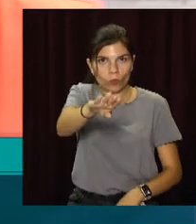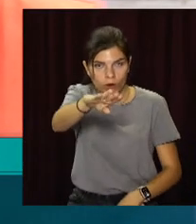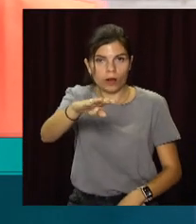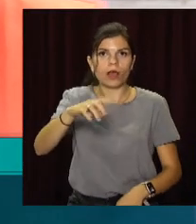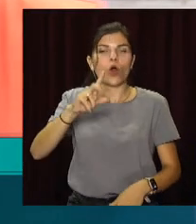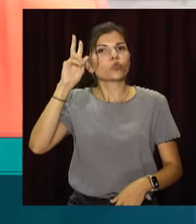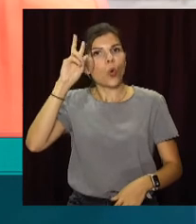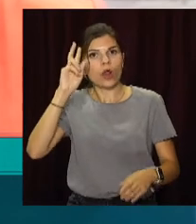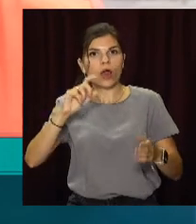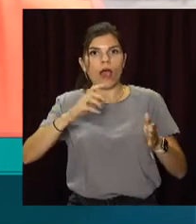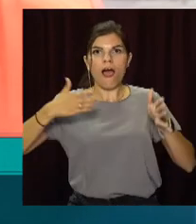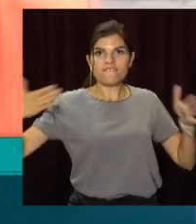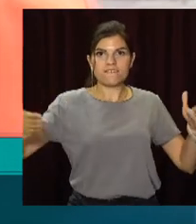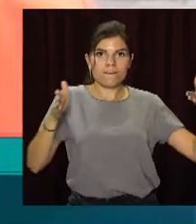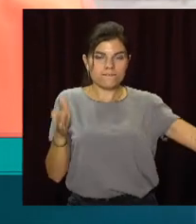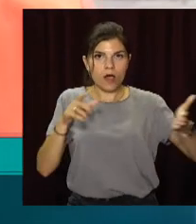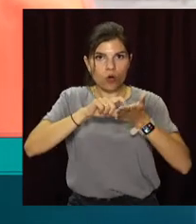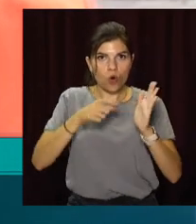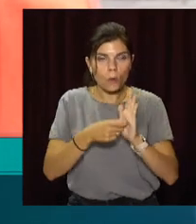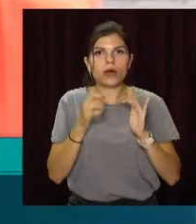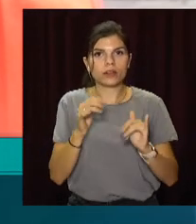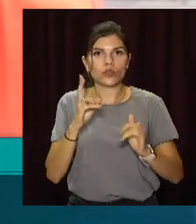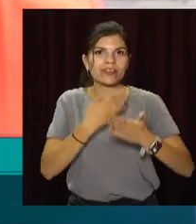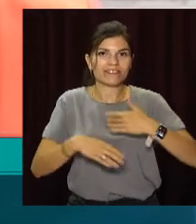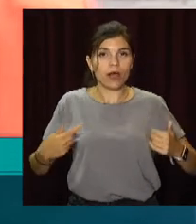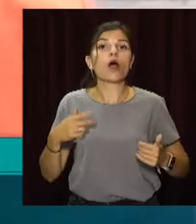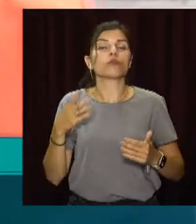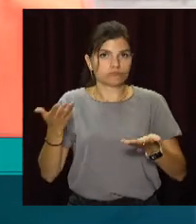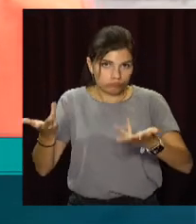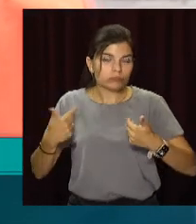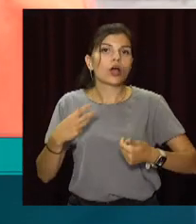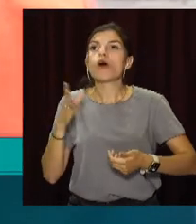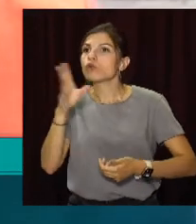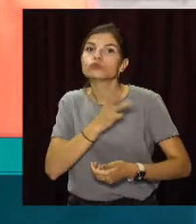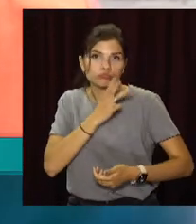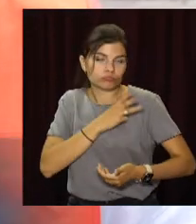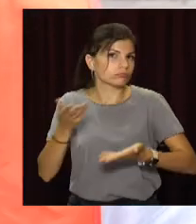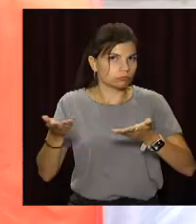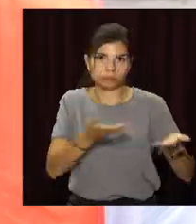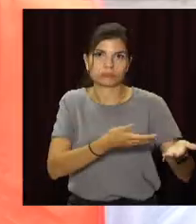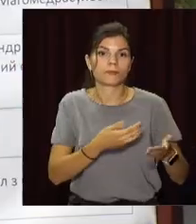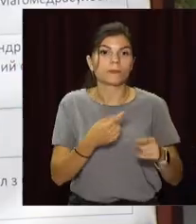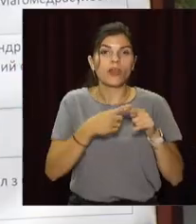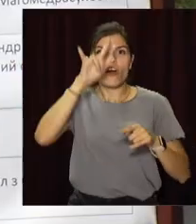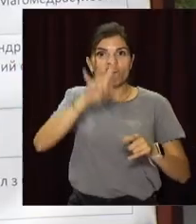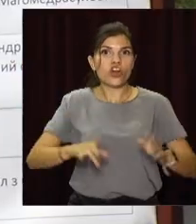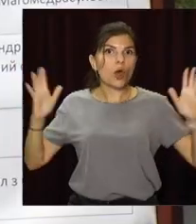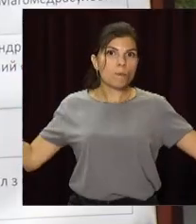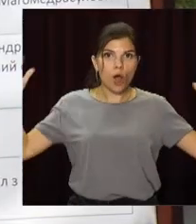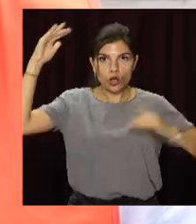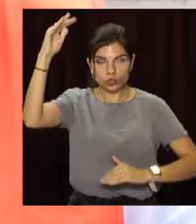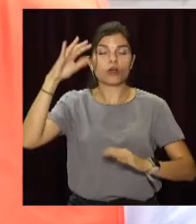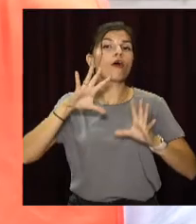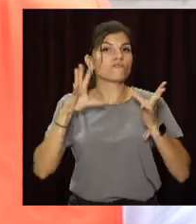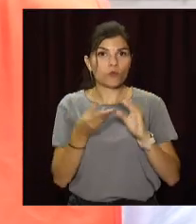ломана покрівля. В різних кольорових рішеннях буде виконано сам фасад, це великі вітражні вікна. В цілому